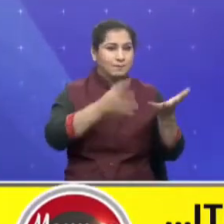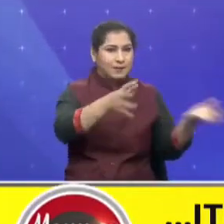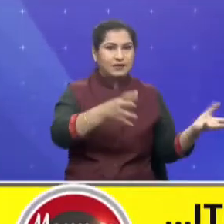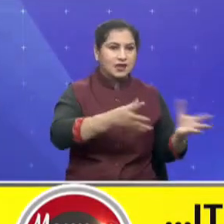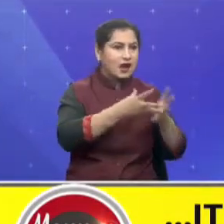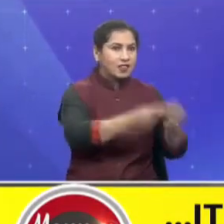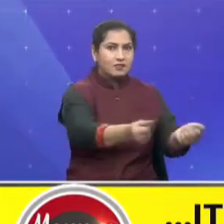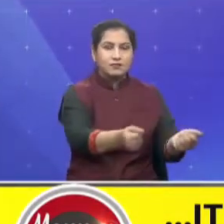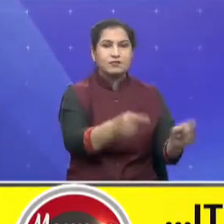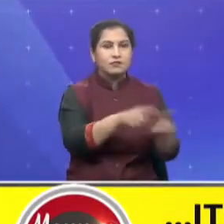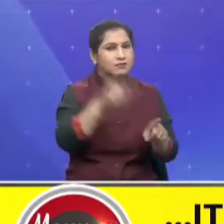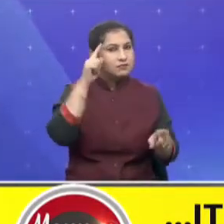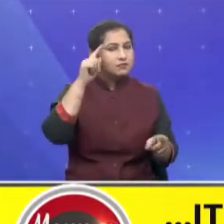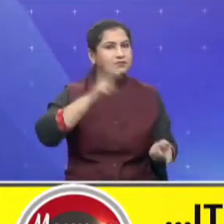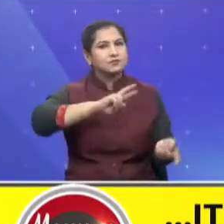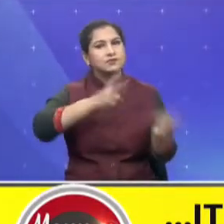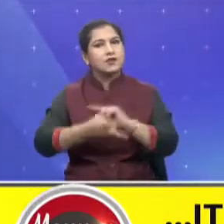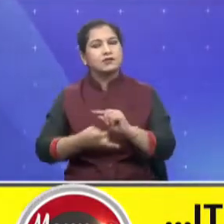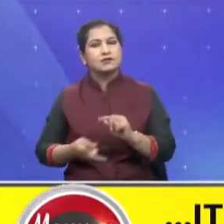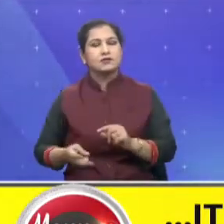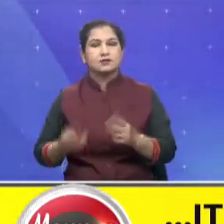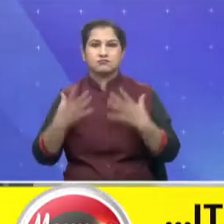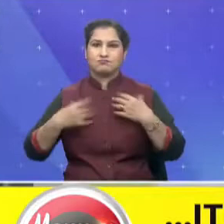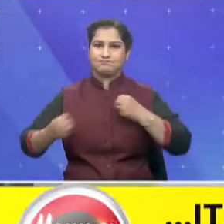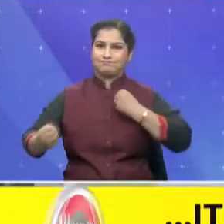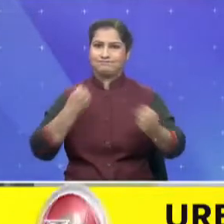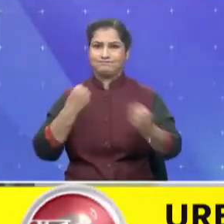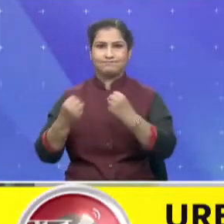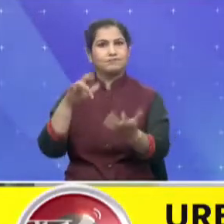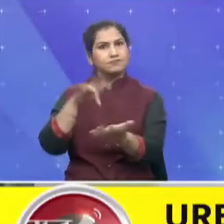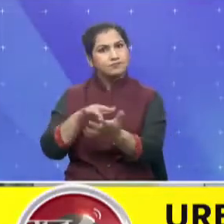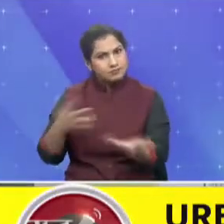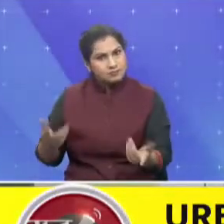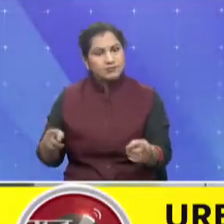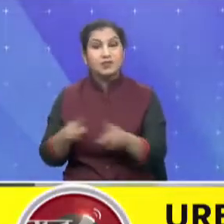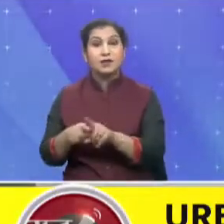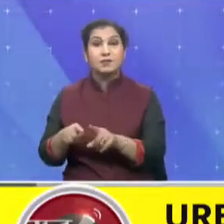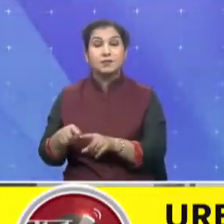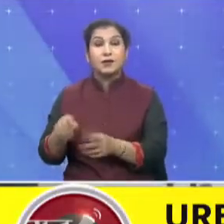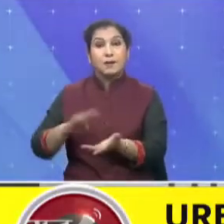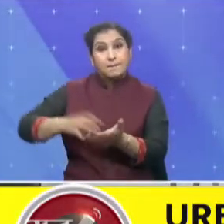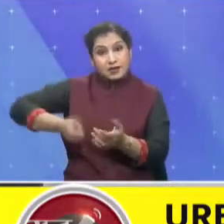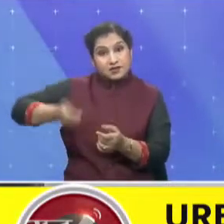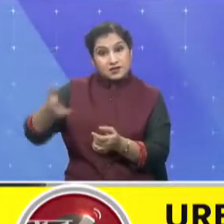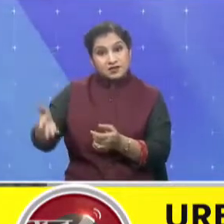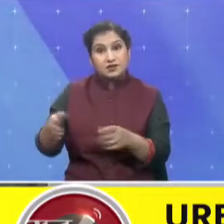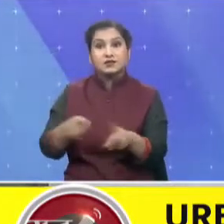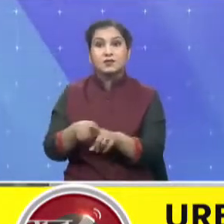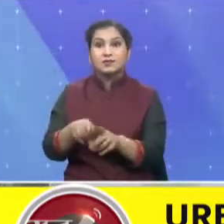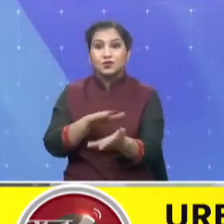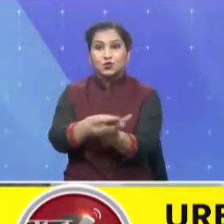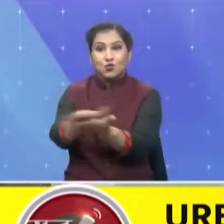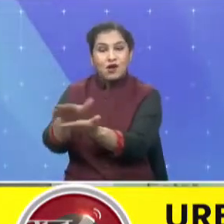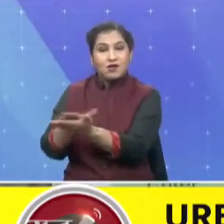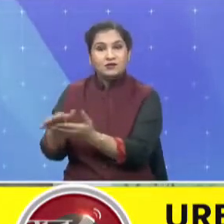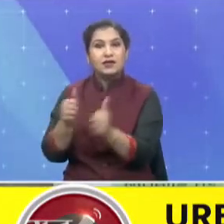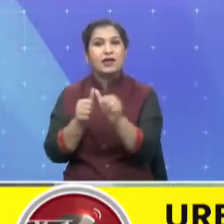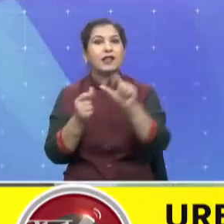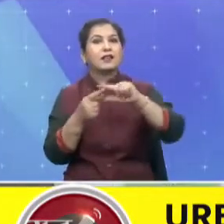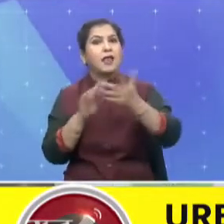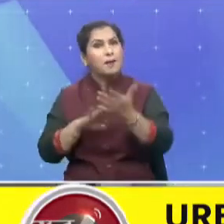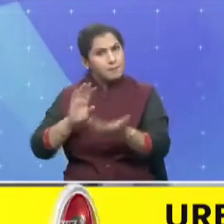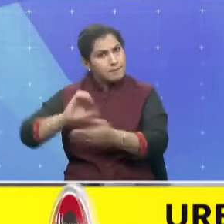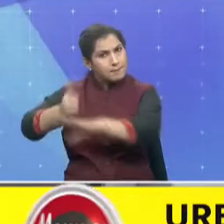को वेलनेस सेंटर में बदल दिया। शहरी कार्य मंत्रालय ने तो एक स्वच्छ एटीएम भी लगाया